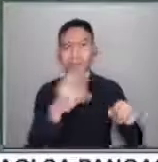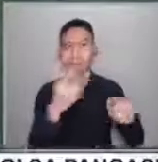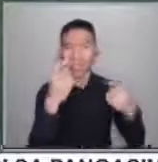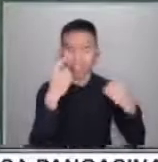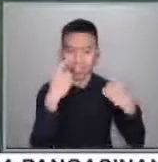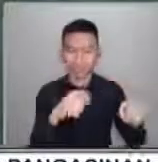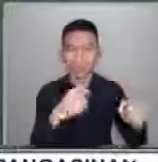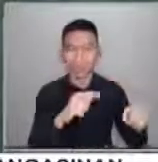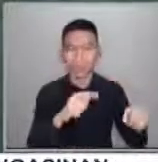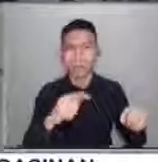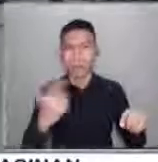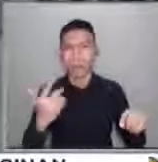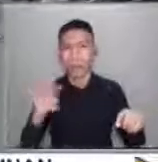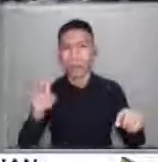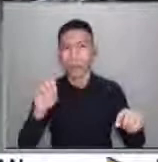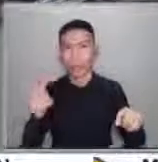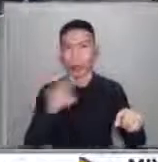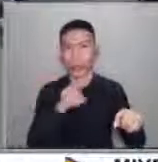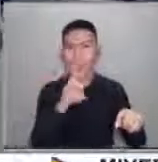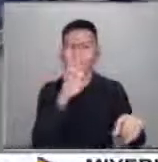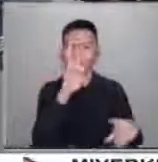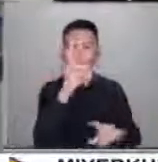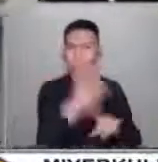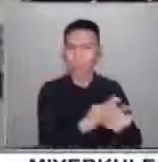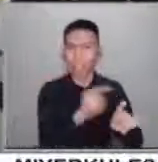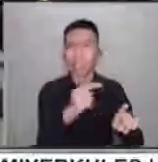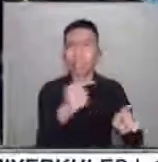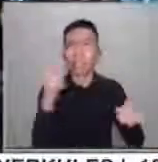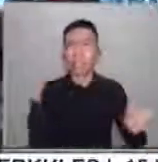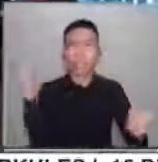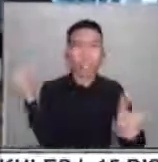taong 2022, target ang full operation ng bagong